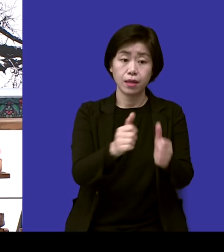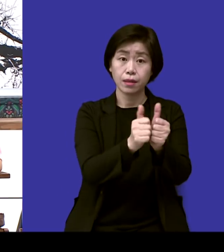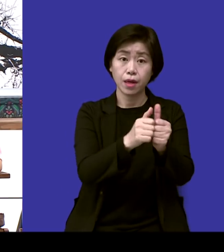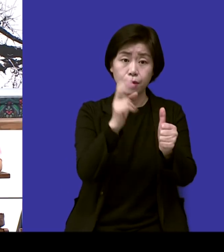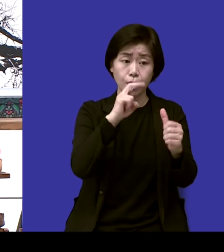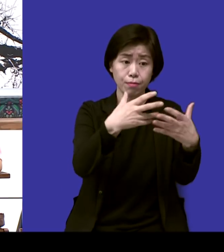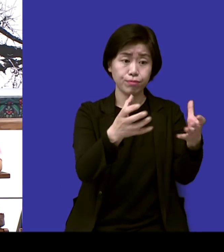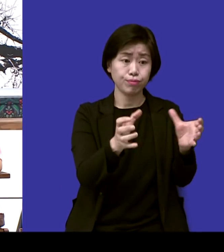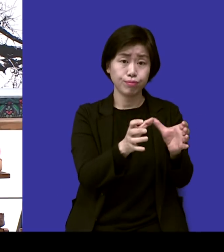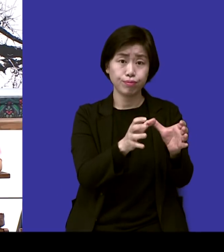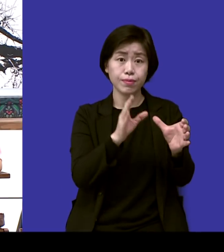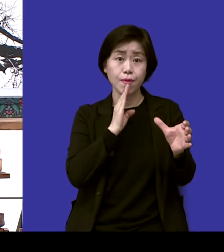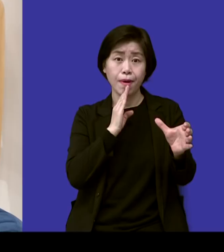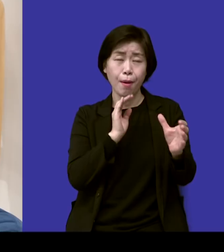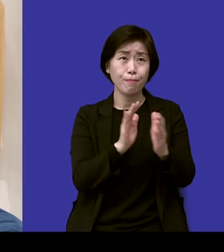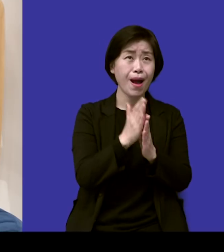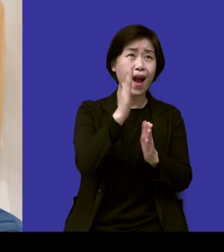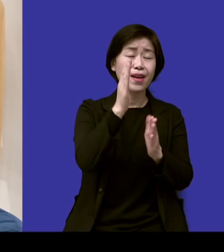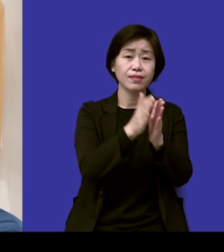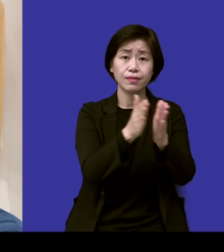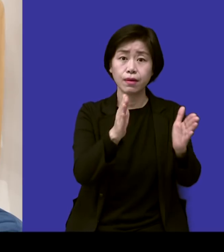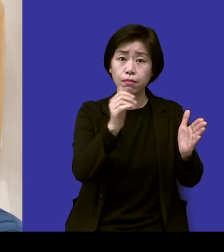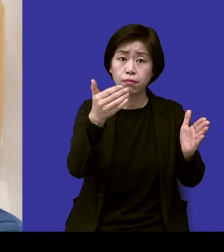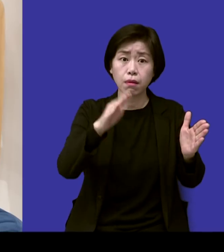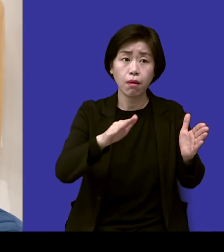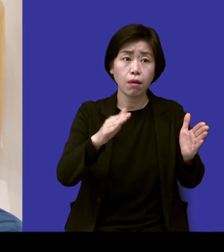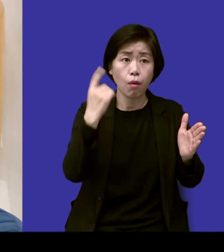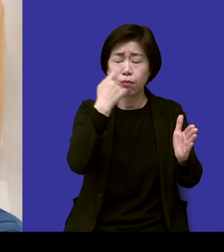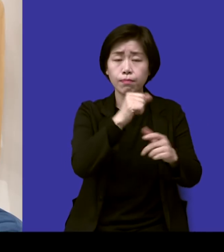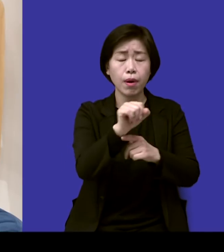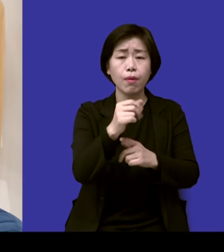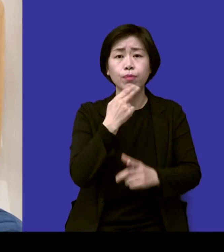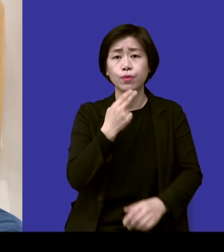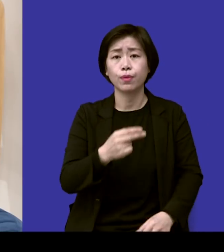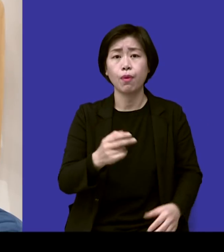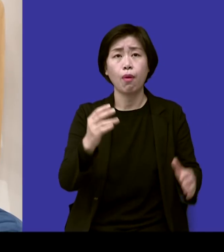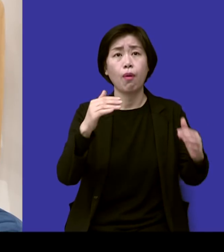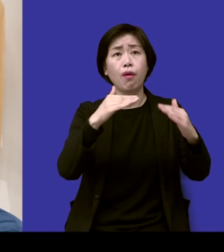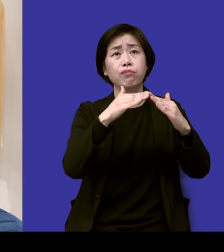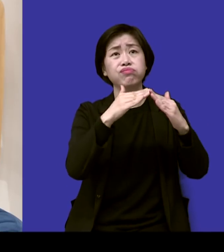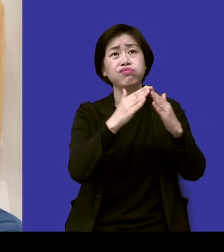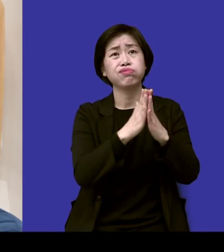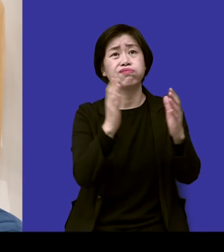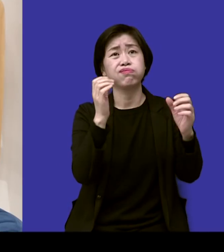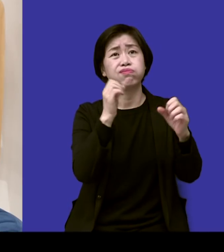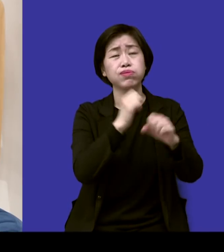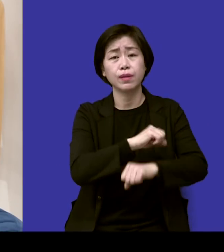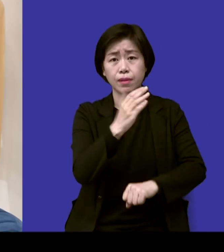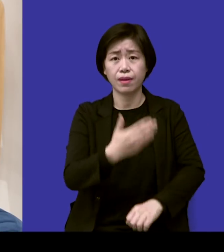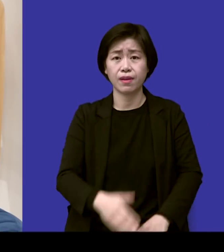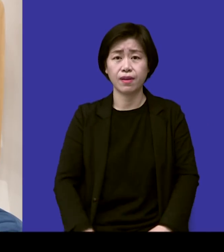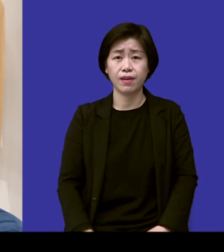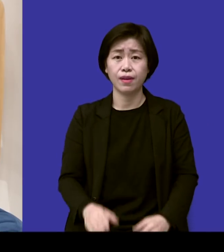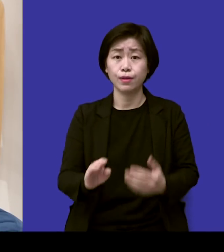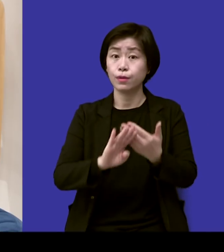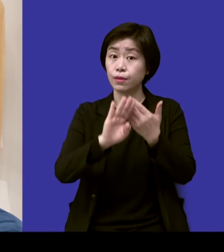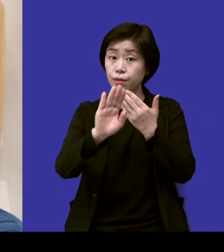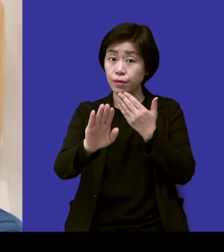물거품처럼 사라진 네. 그룹이에요. 그 이후로 가수라고 할 수 없을